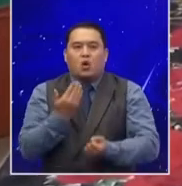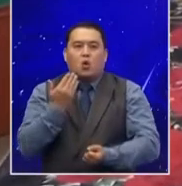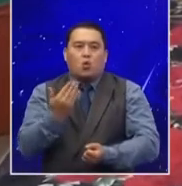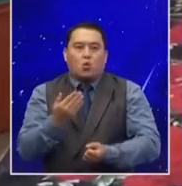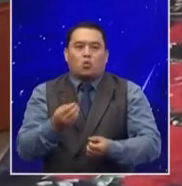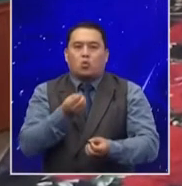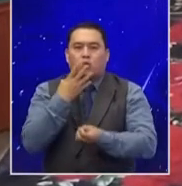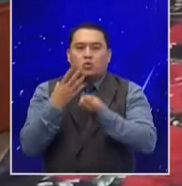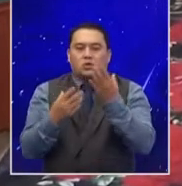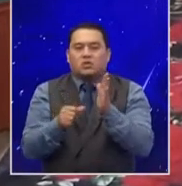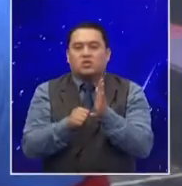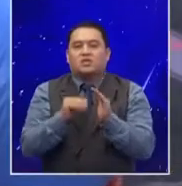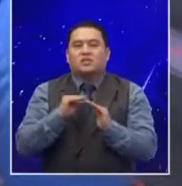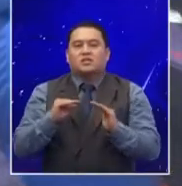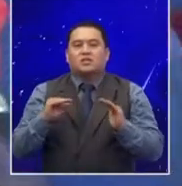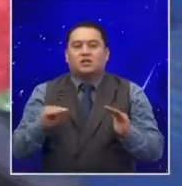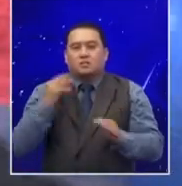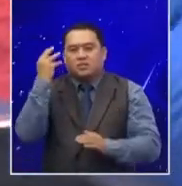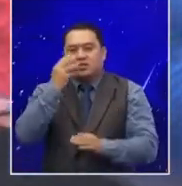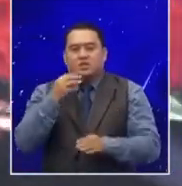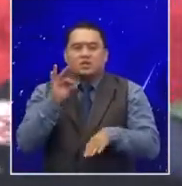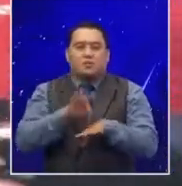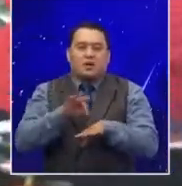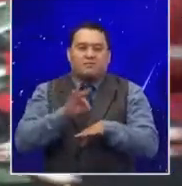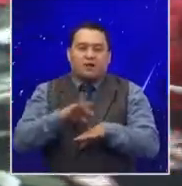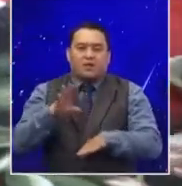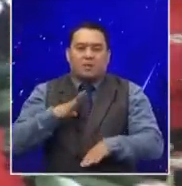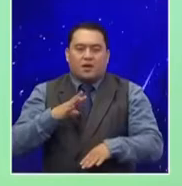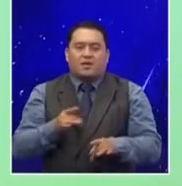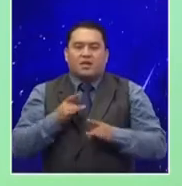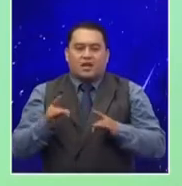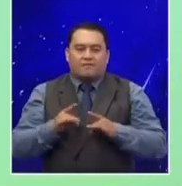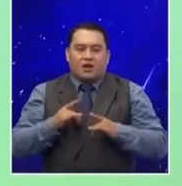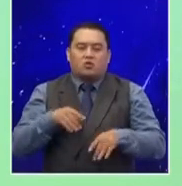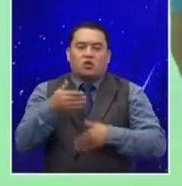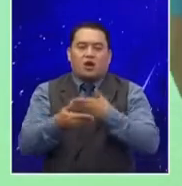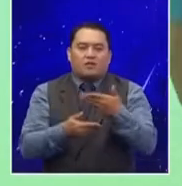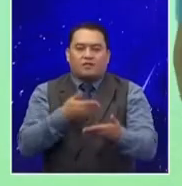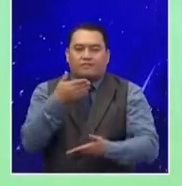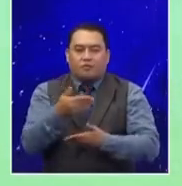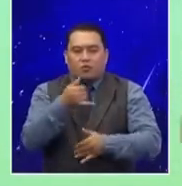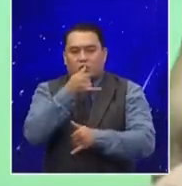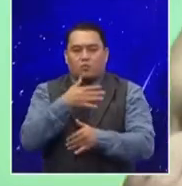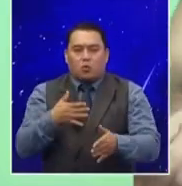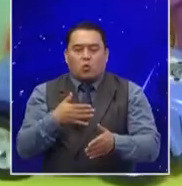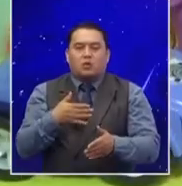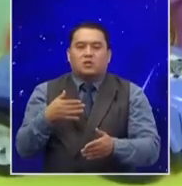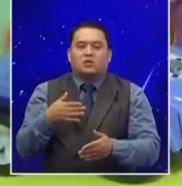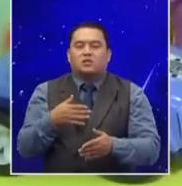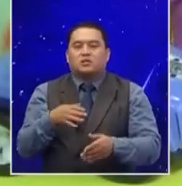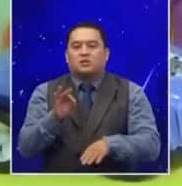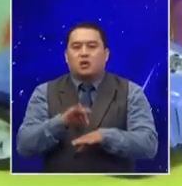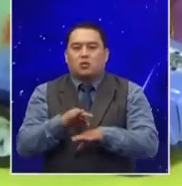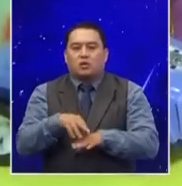«Гульдер» воспитываются 6 детей с психоневрологическими заболеваниями, нарушением опорно-двигательного аппарата, ДЦП и